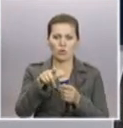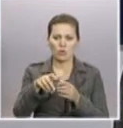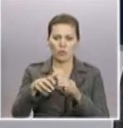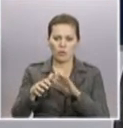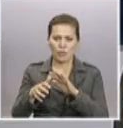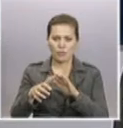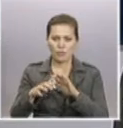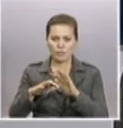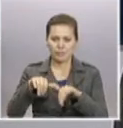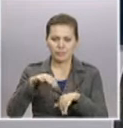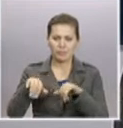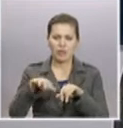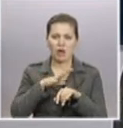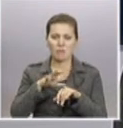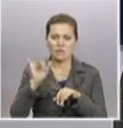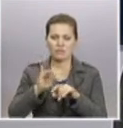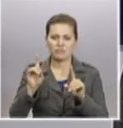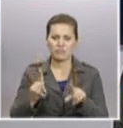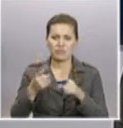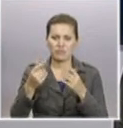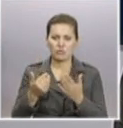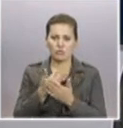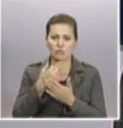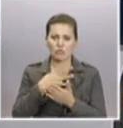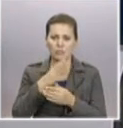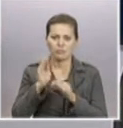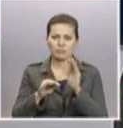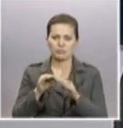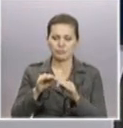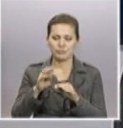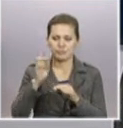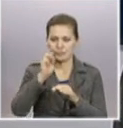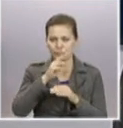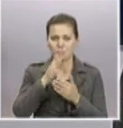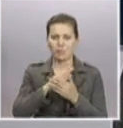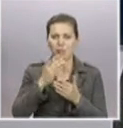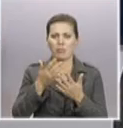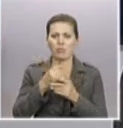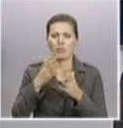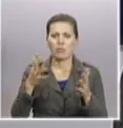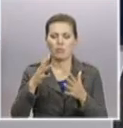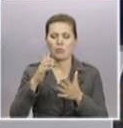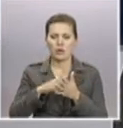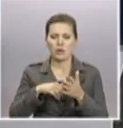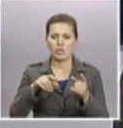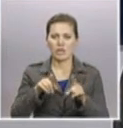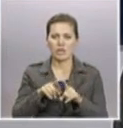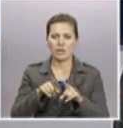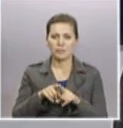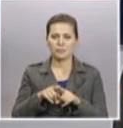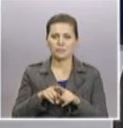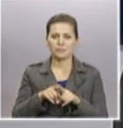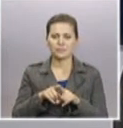несвоевременное, некачественное восстановление. В частности, вот на магистральных дорогах основная причина вот